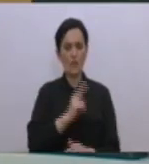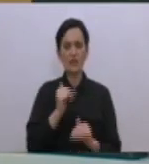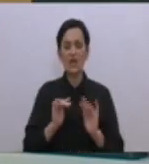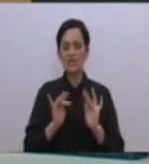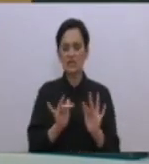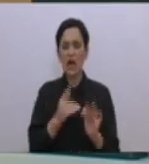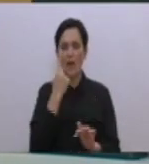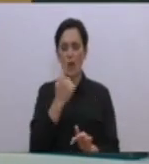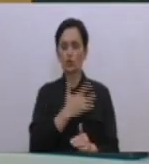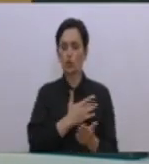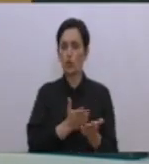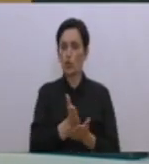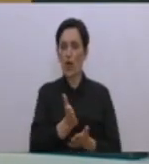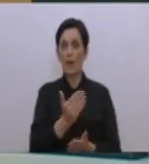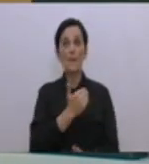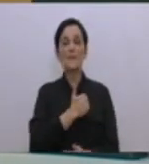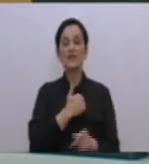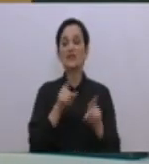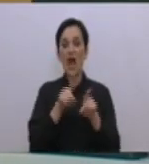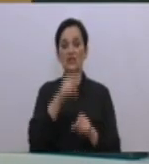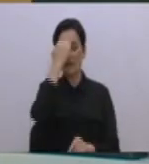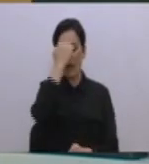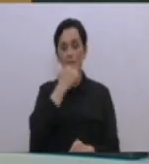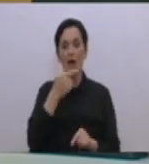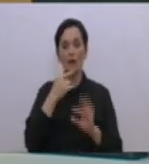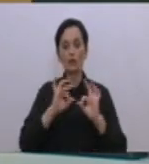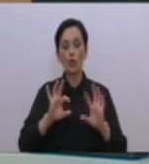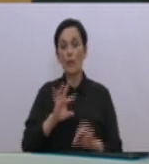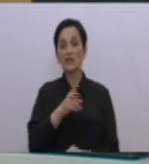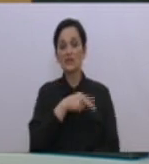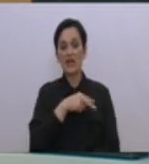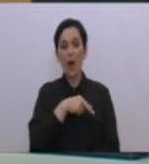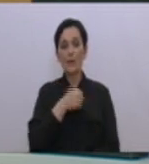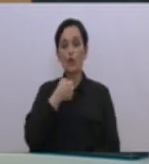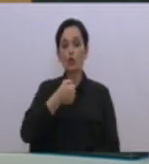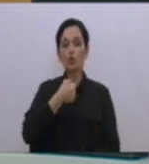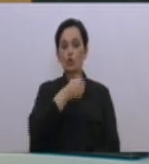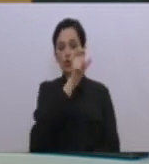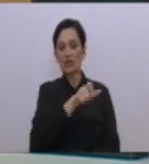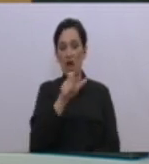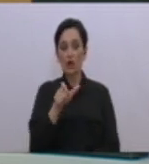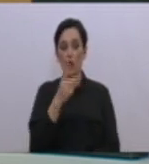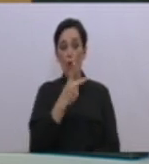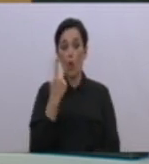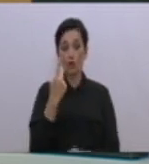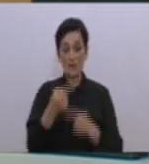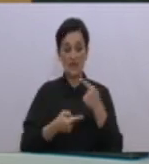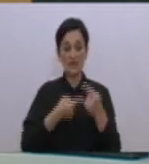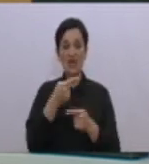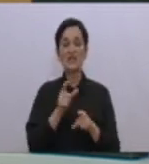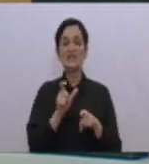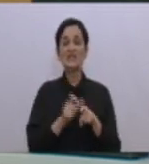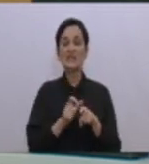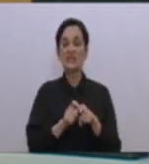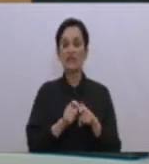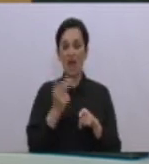საქმისადმი ერთგულება. Მინდა ასევე მადლობა გადაუხადო საპარლამენტო ჟურნალისტებს. 21 საუკუნეში სიტყვას